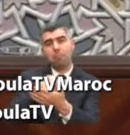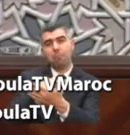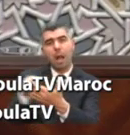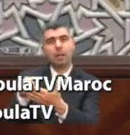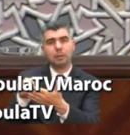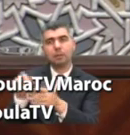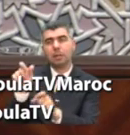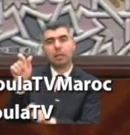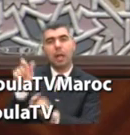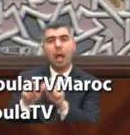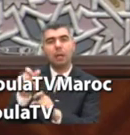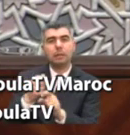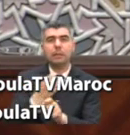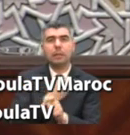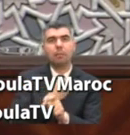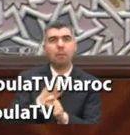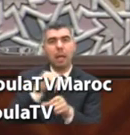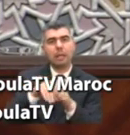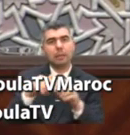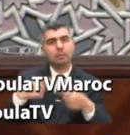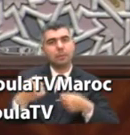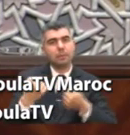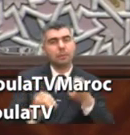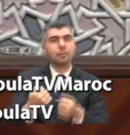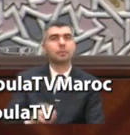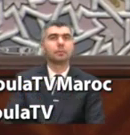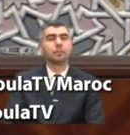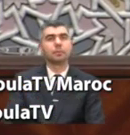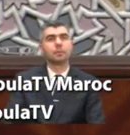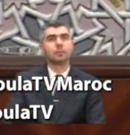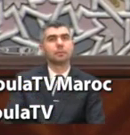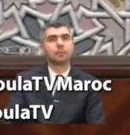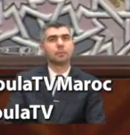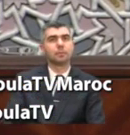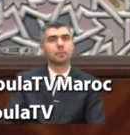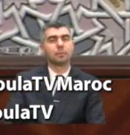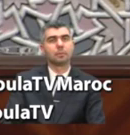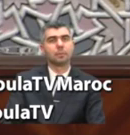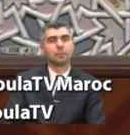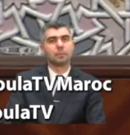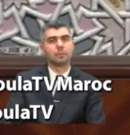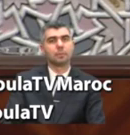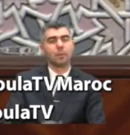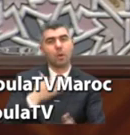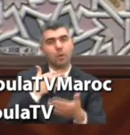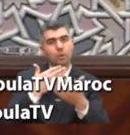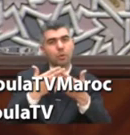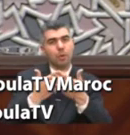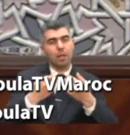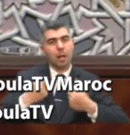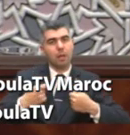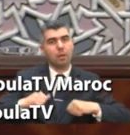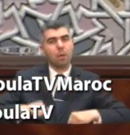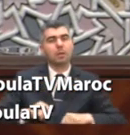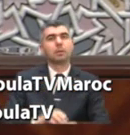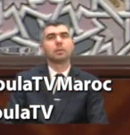النواب المحترمين من فريق الأصالة والمعاصرة. كلمة لكم سيد نائب محترم. شكرا سيد رئيس. سيد الوزير،